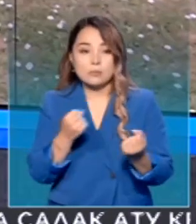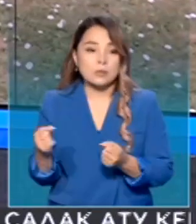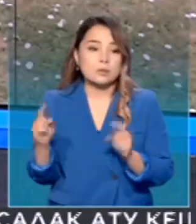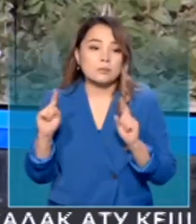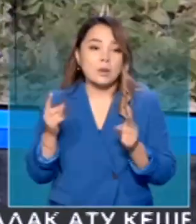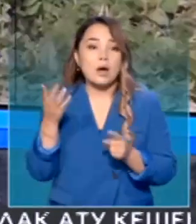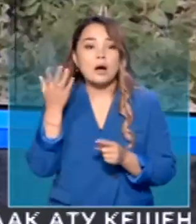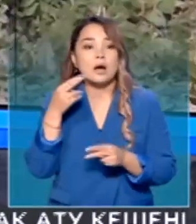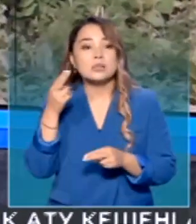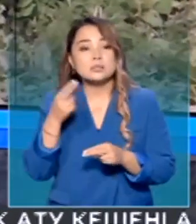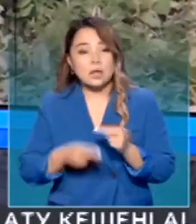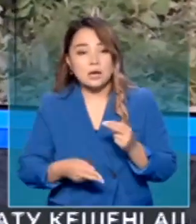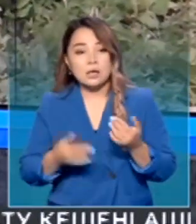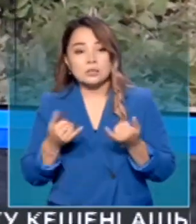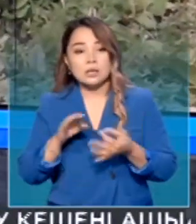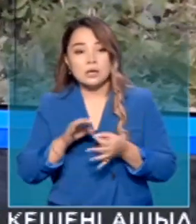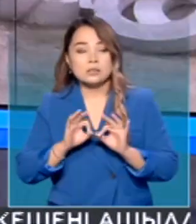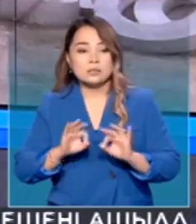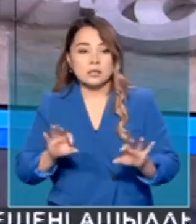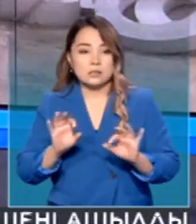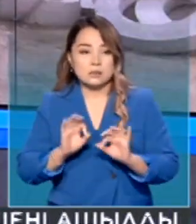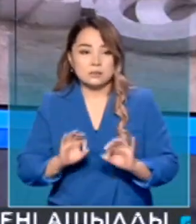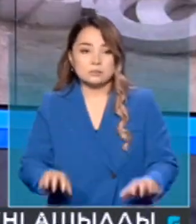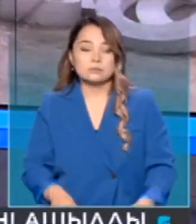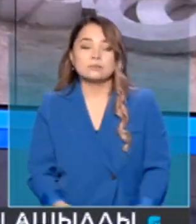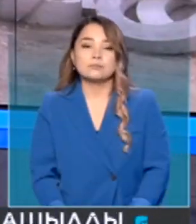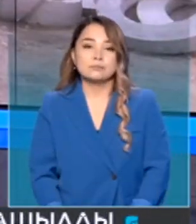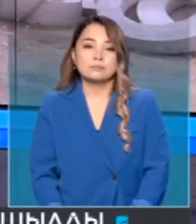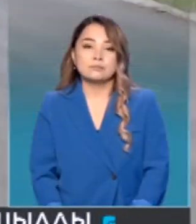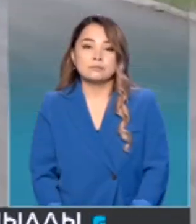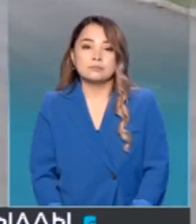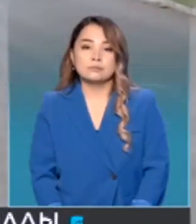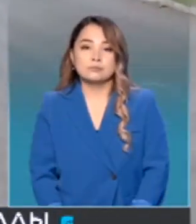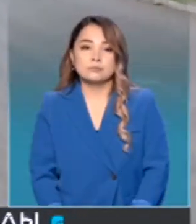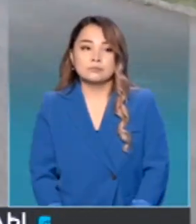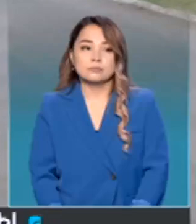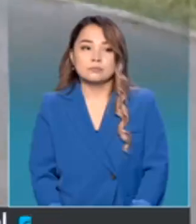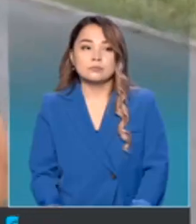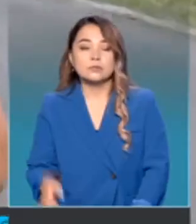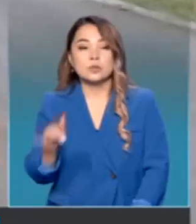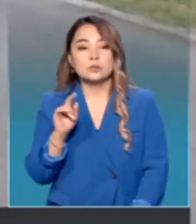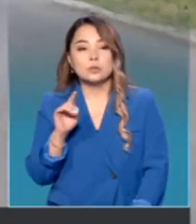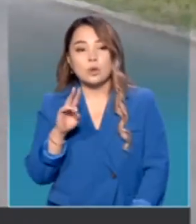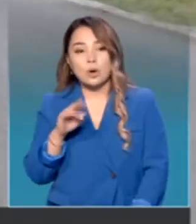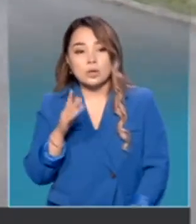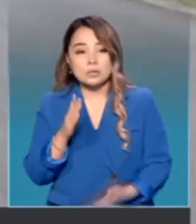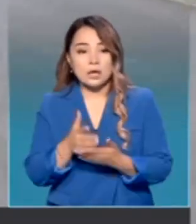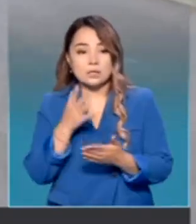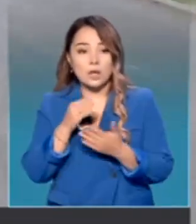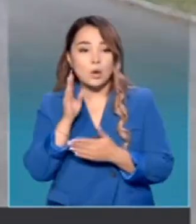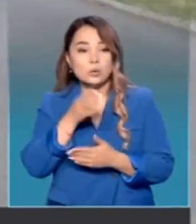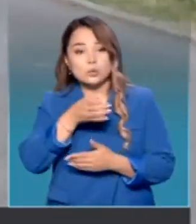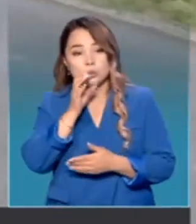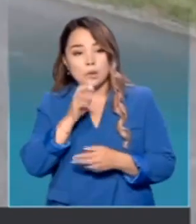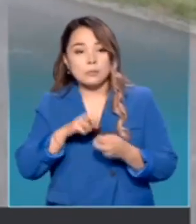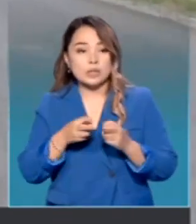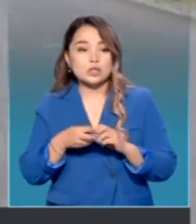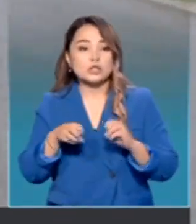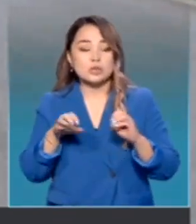Енді қашан аяқталады? Дәуренбек Әбдібек баяндайды. Ұзынкөл ауданының Ершов ауылында ауыз су мәселесін шешу